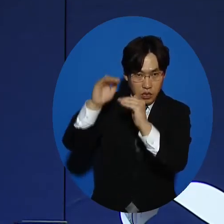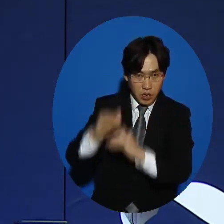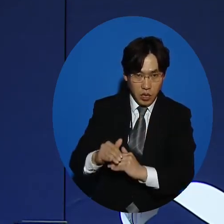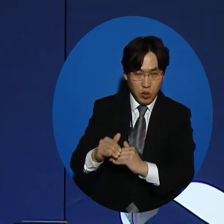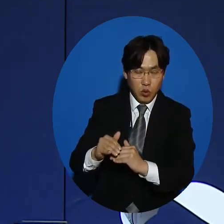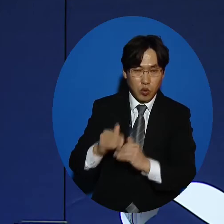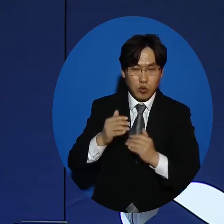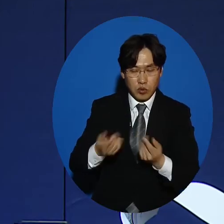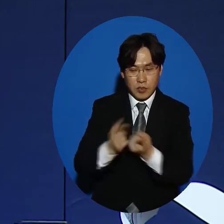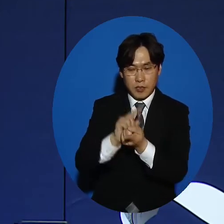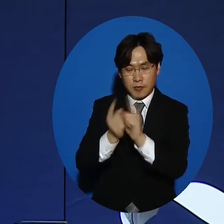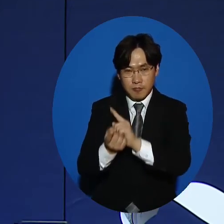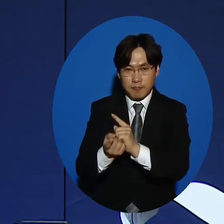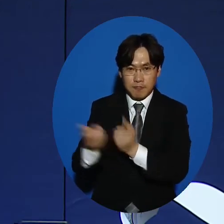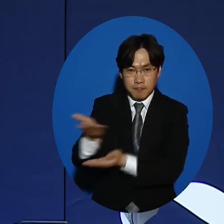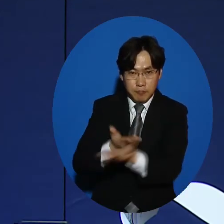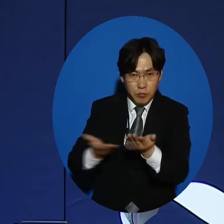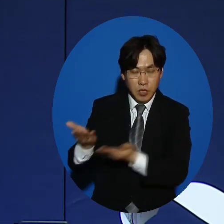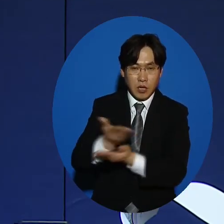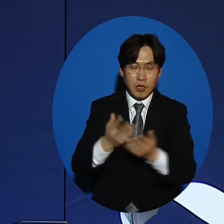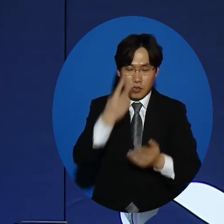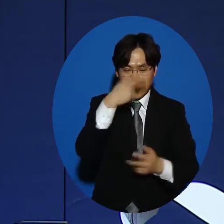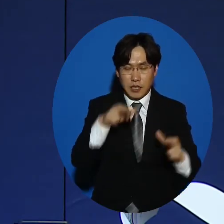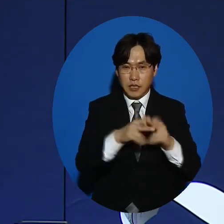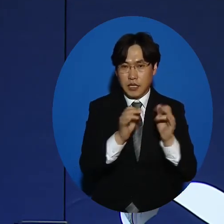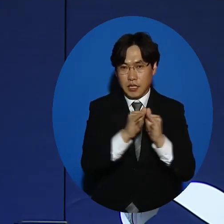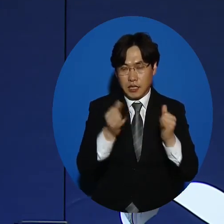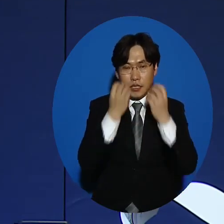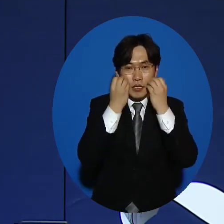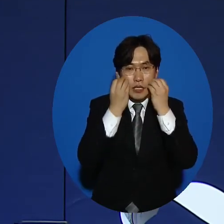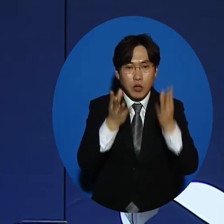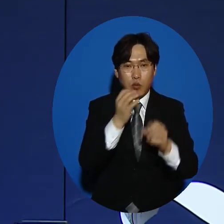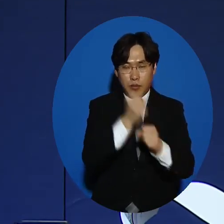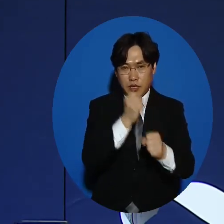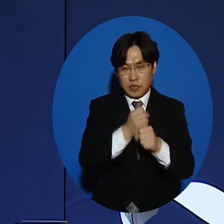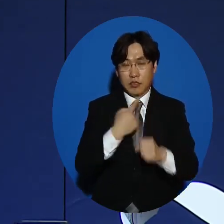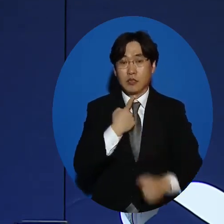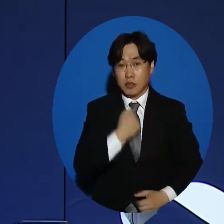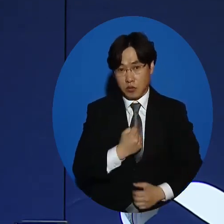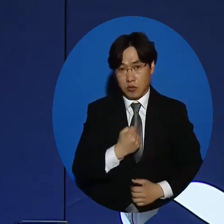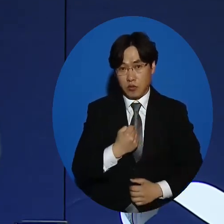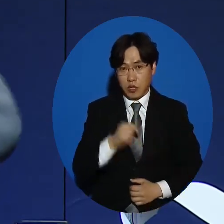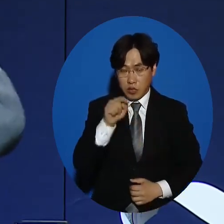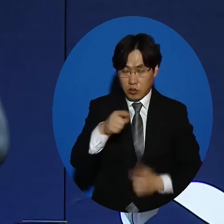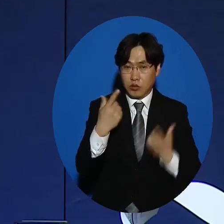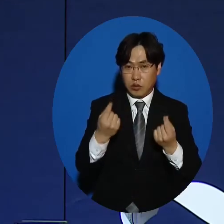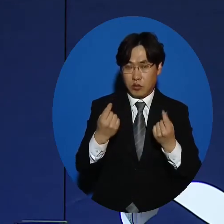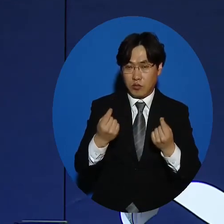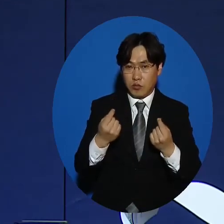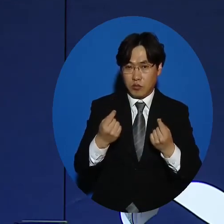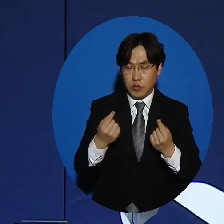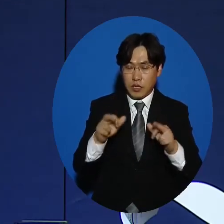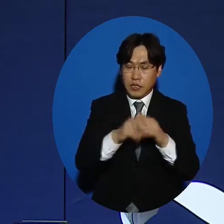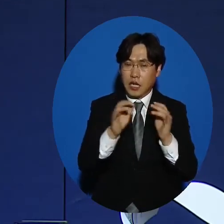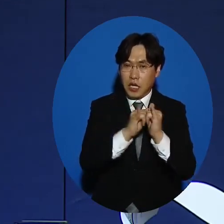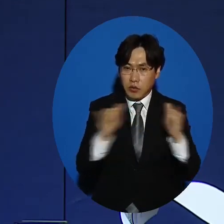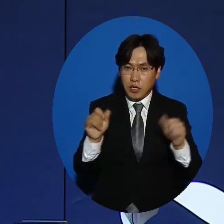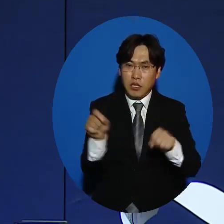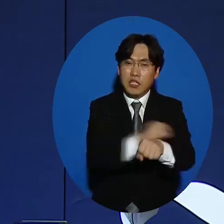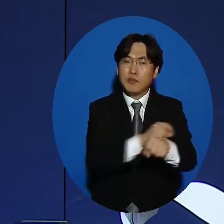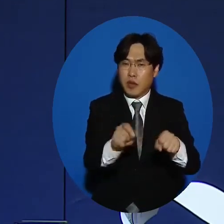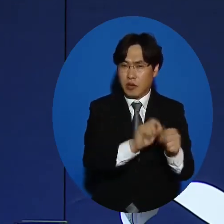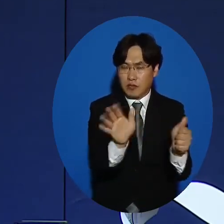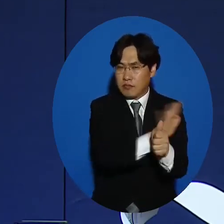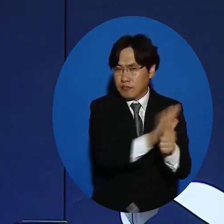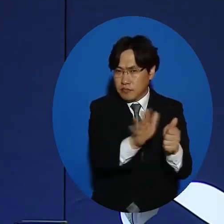그 과정을 통해서 시각장애인을 위한 프로그램을 개발한 적이 있는데, 그런 것처럼 뭐 장애인을 위한 물론